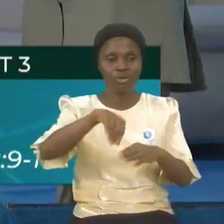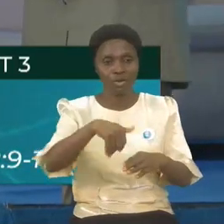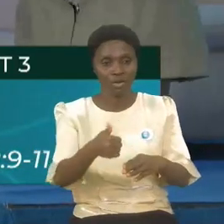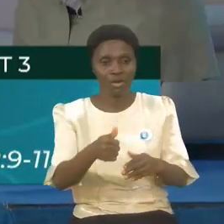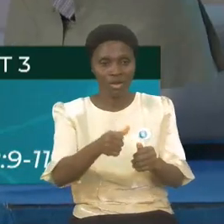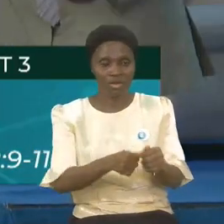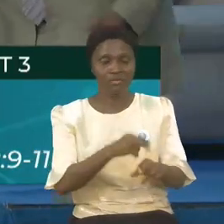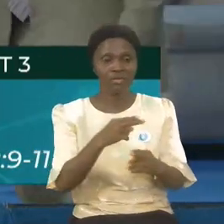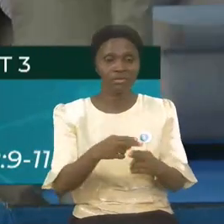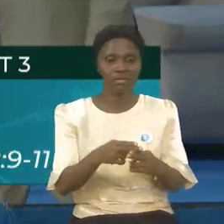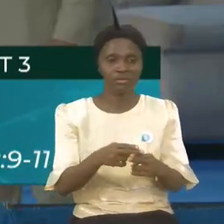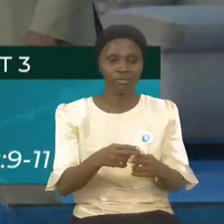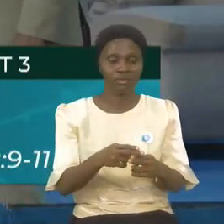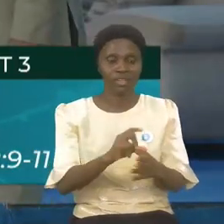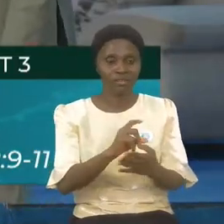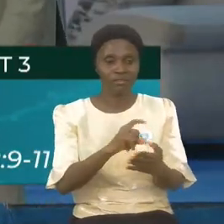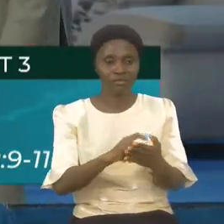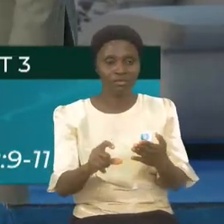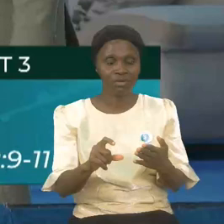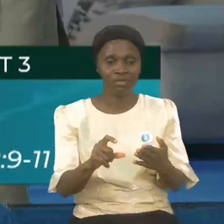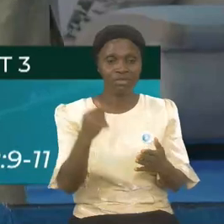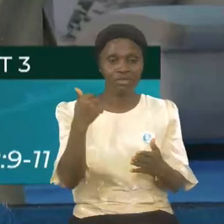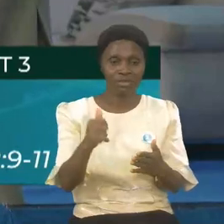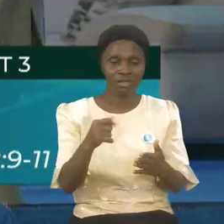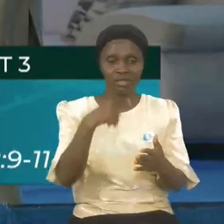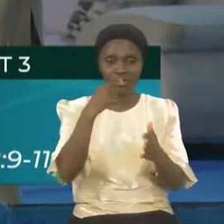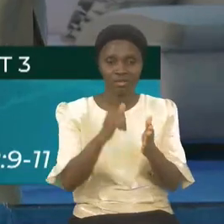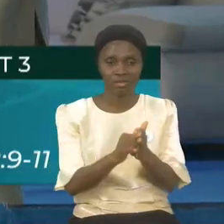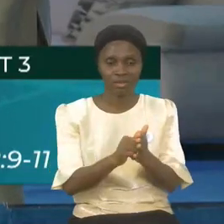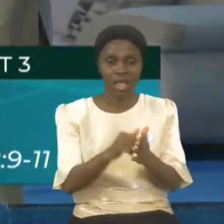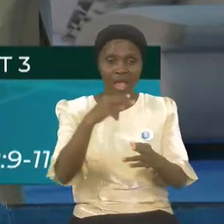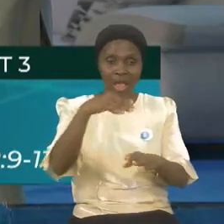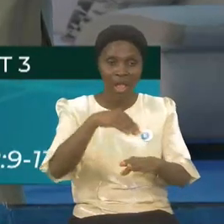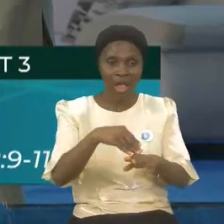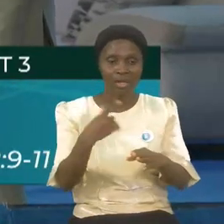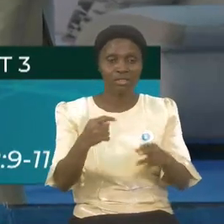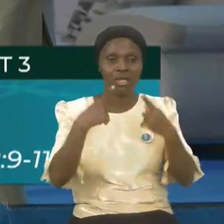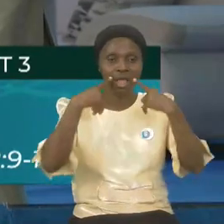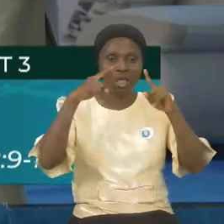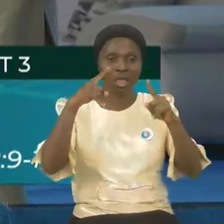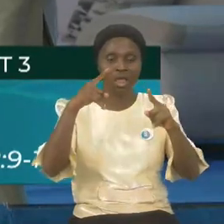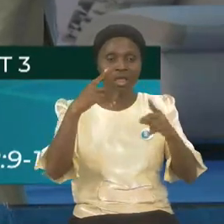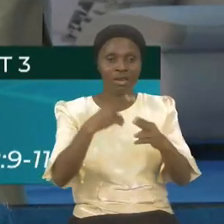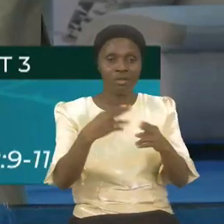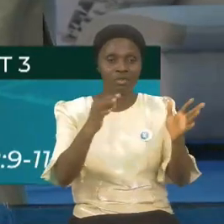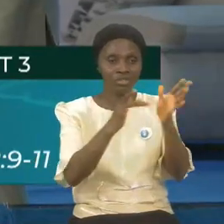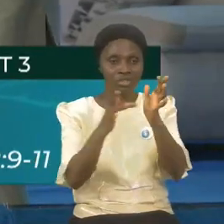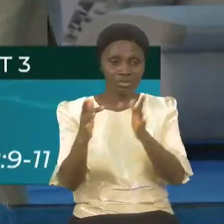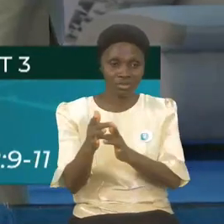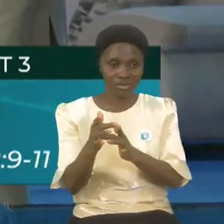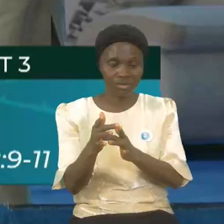nom et le verset 10 afin qu'au nom de Jésus